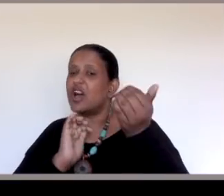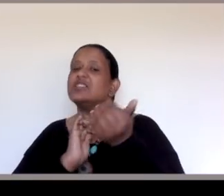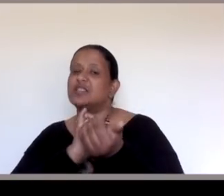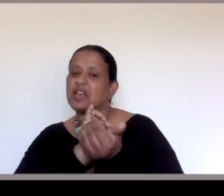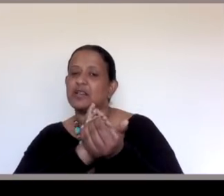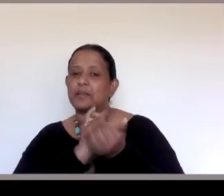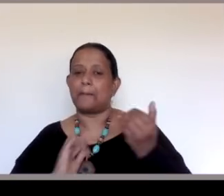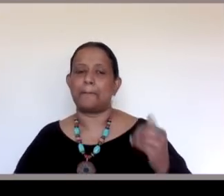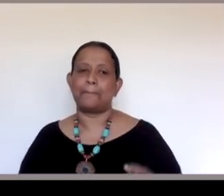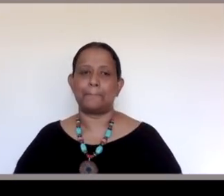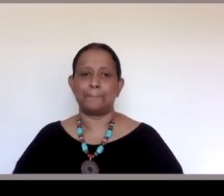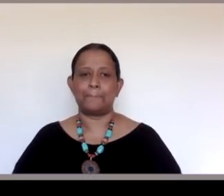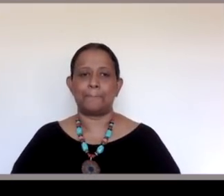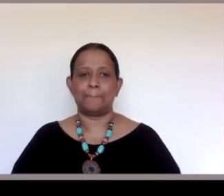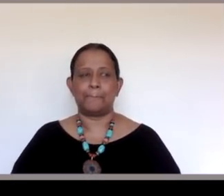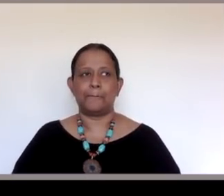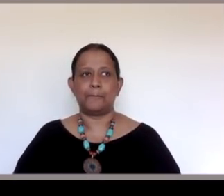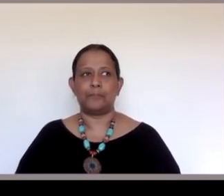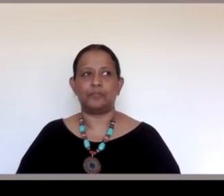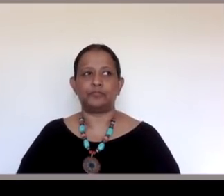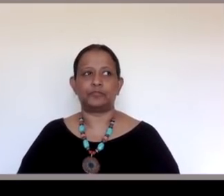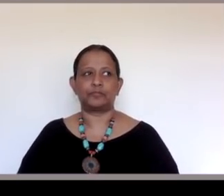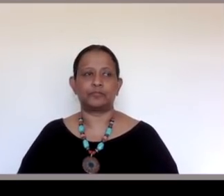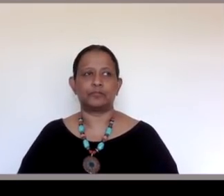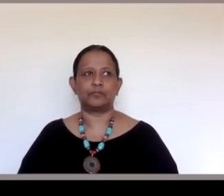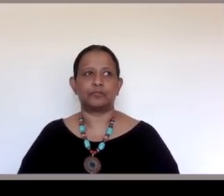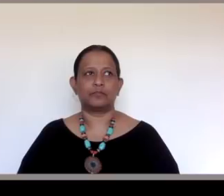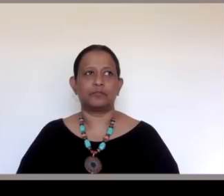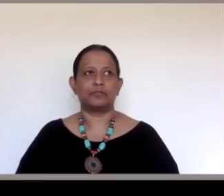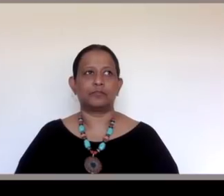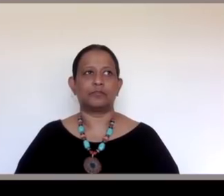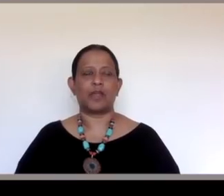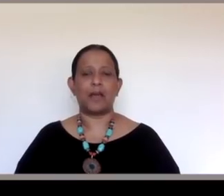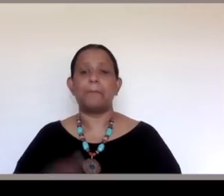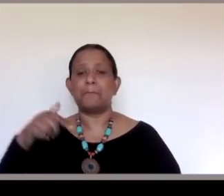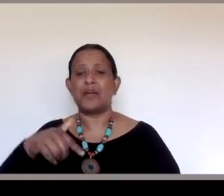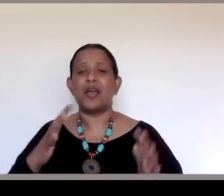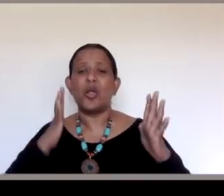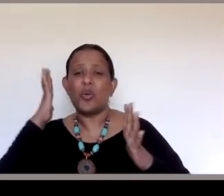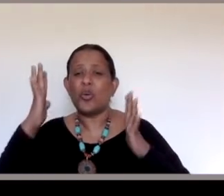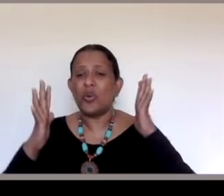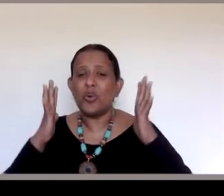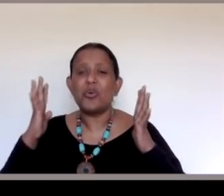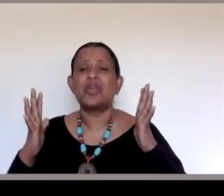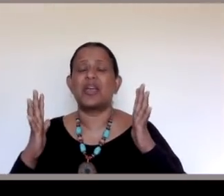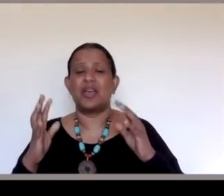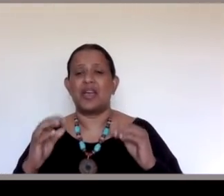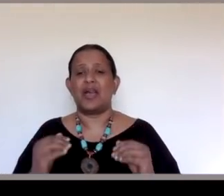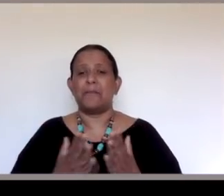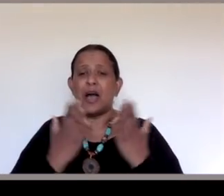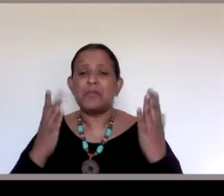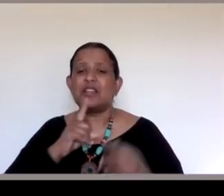தேசனகார அதிகே 11 இலங்க பதேஹ கண்ண பிரசங்கி 2:11 மறுபடியும் சொல்லுகிறதை கேளுங்கள் நுமுத் மாகே அத்வலிங்